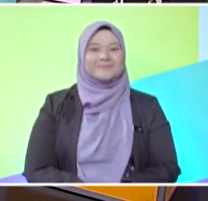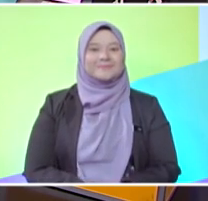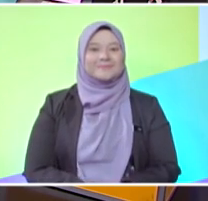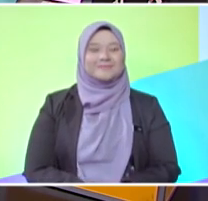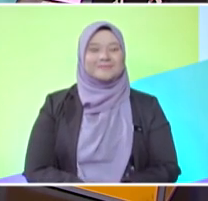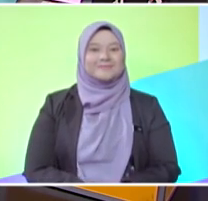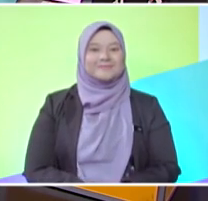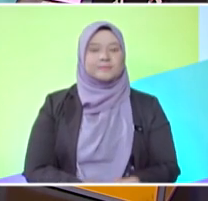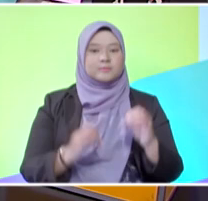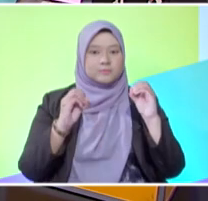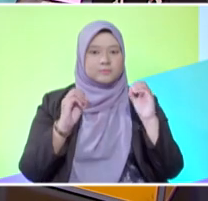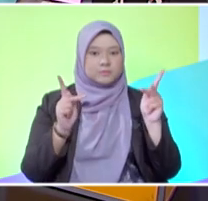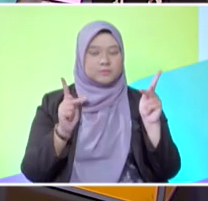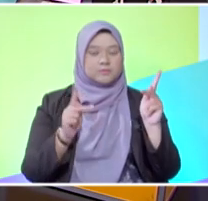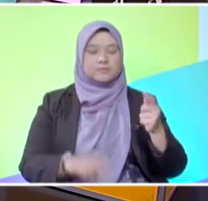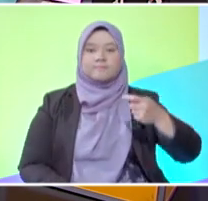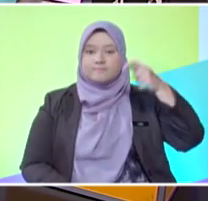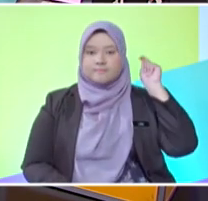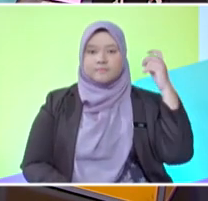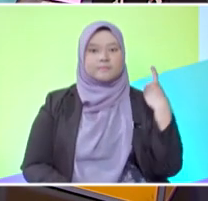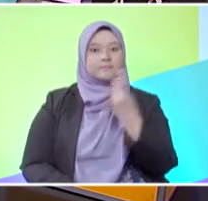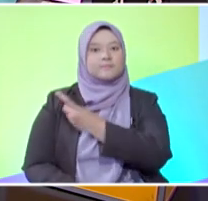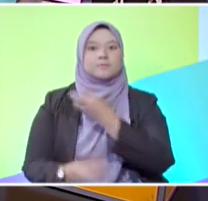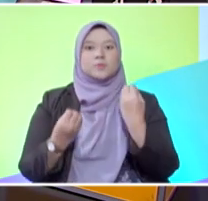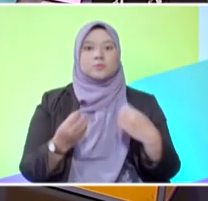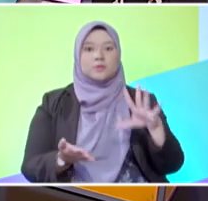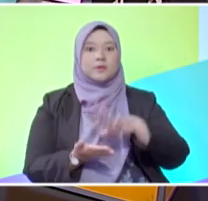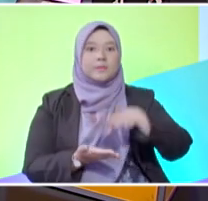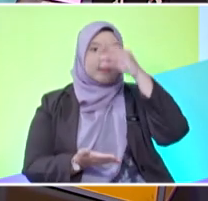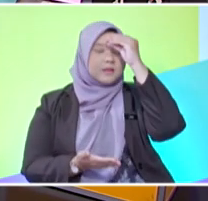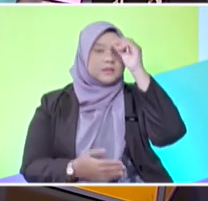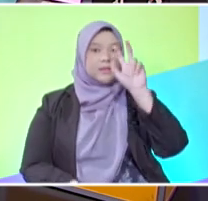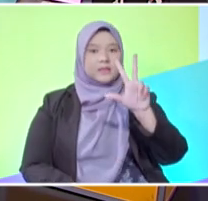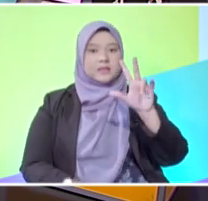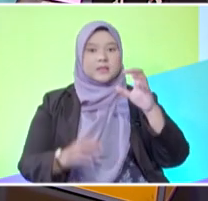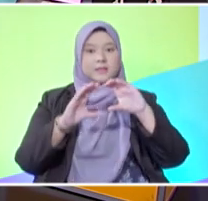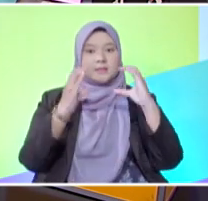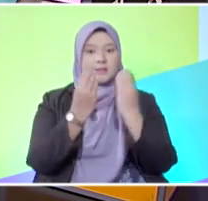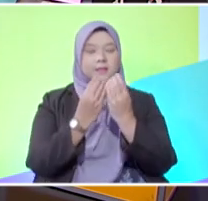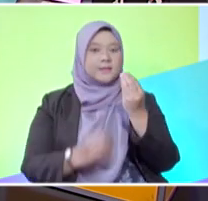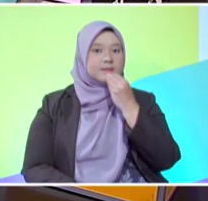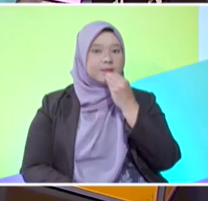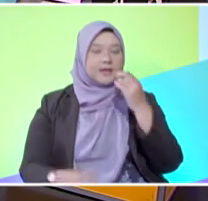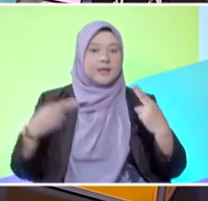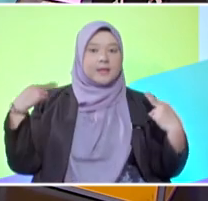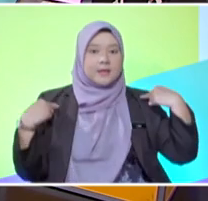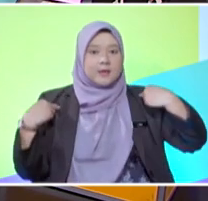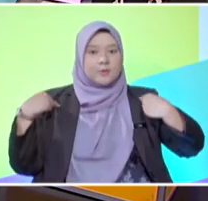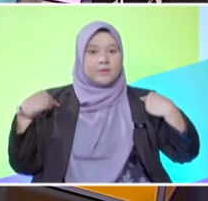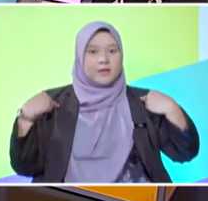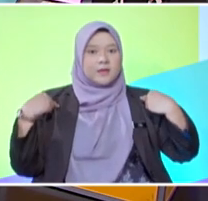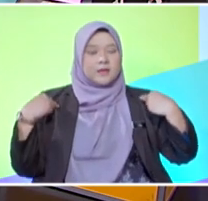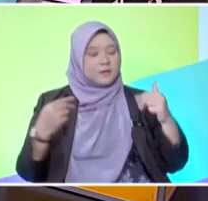berkenaan dengan size awal untuk pulang sekolah nih kita dapat tahu dan makanannya dapat